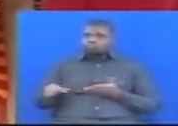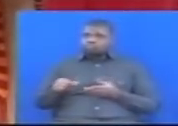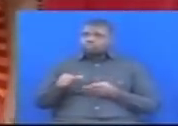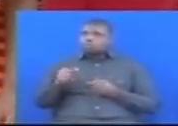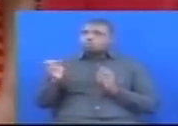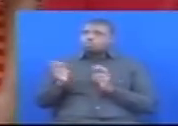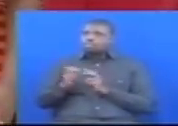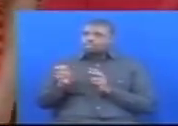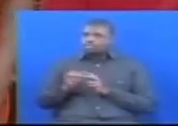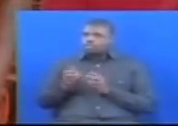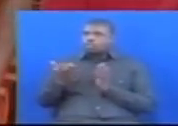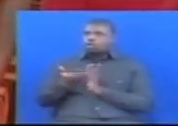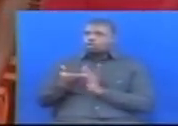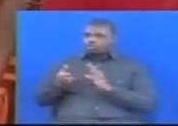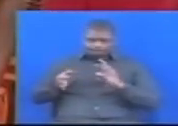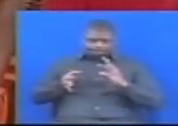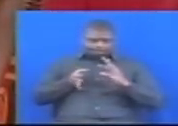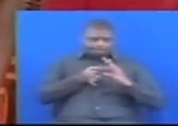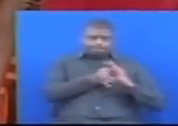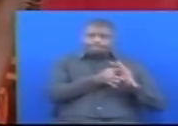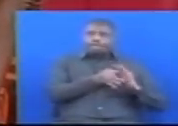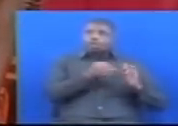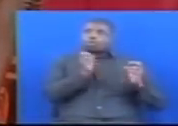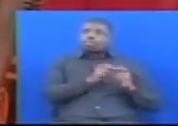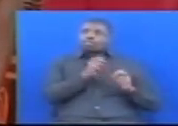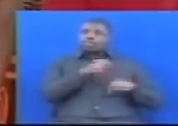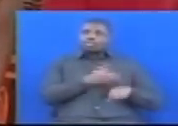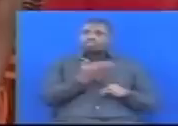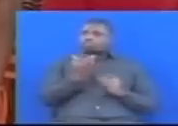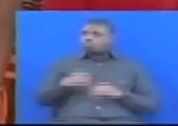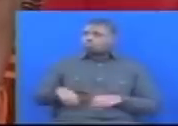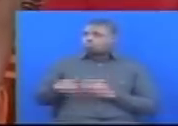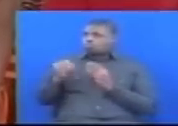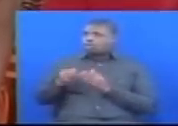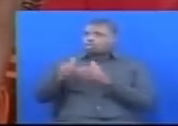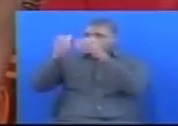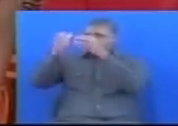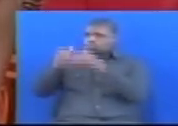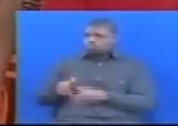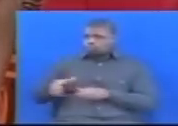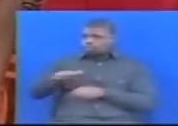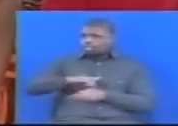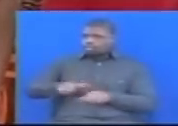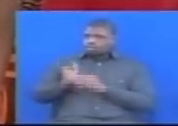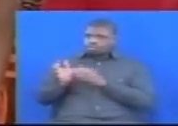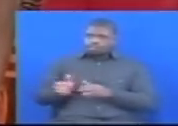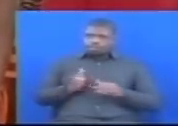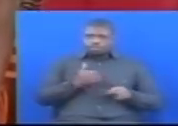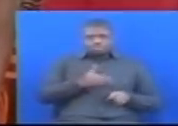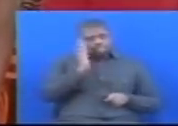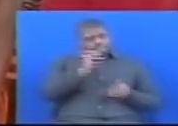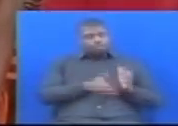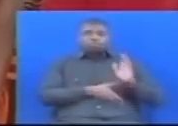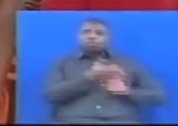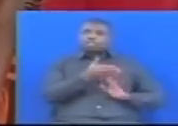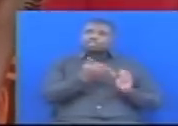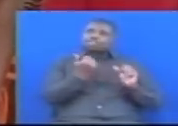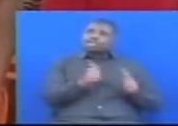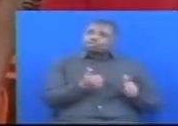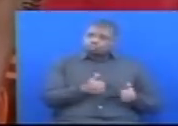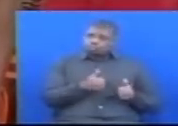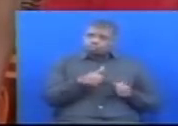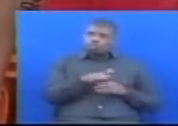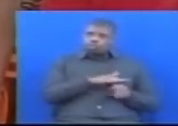wa umeme wanaomba kuunganishiwa umeme, wakati mwingine ulazimika kununua nguzo na pale maeneo ambako mpango wa serikali haujaanza. Wamekuwa